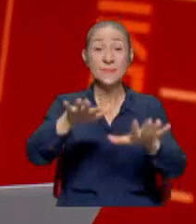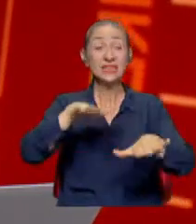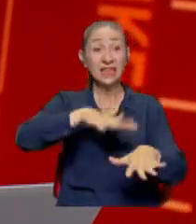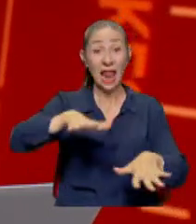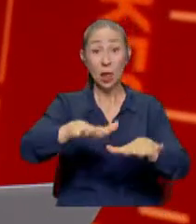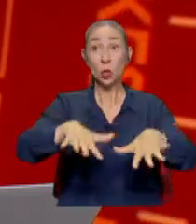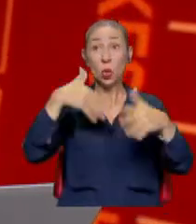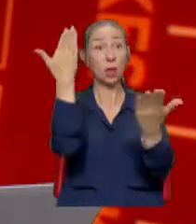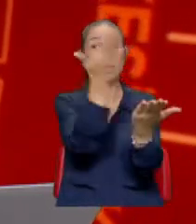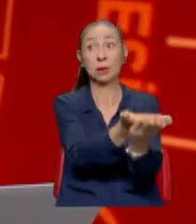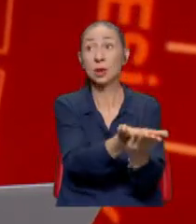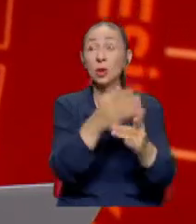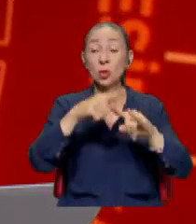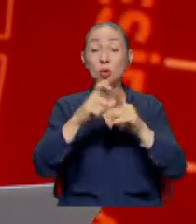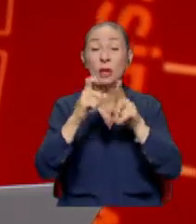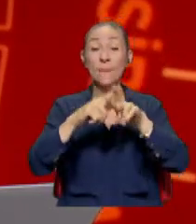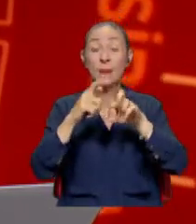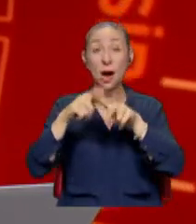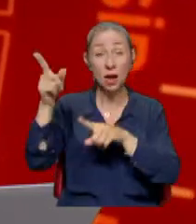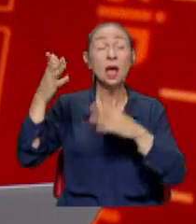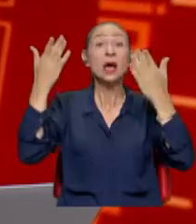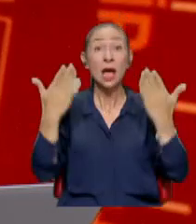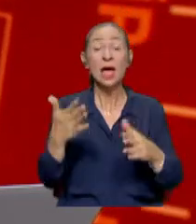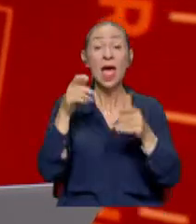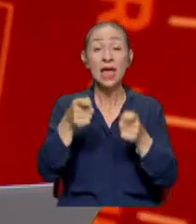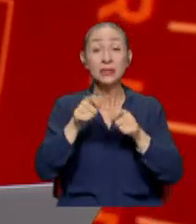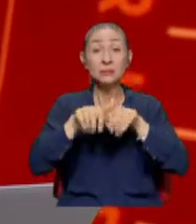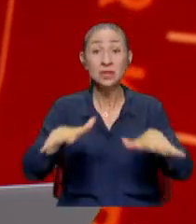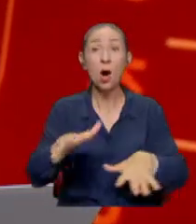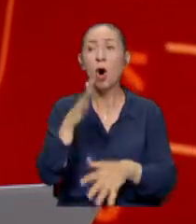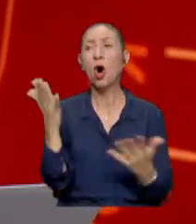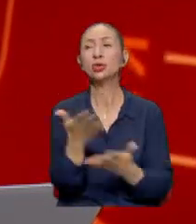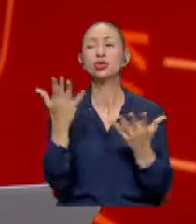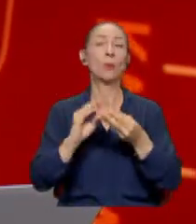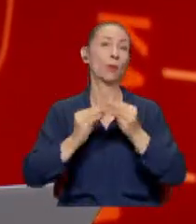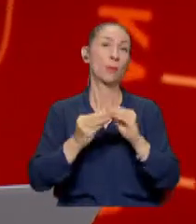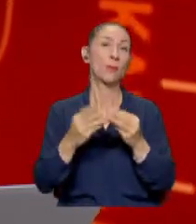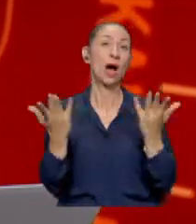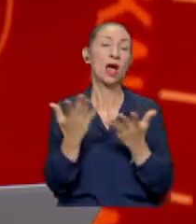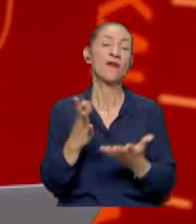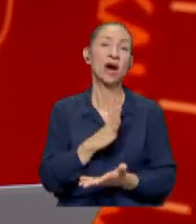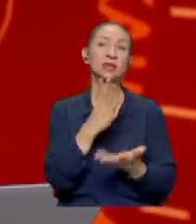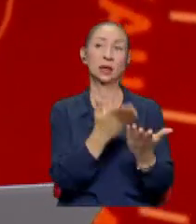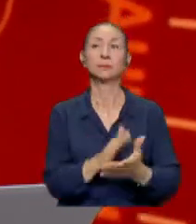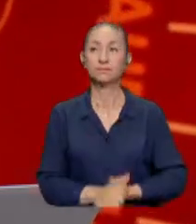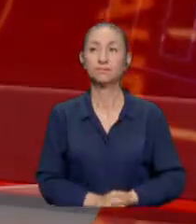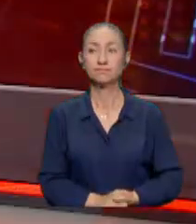genel kuruluna da taşındı Hüdapar'la. Kaldı ki eğitim sisteminin onca sorunu hala ortada dururken.